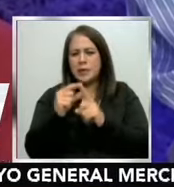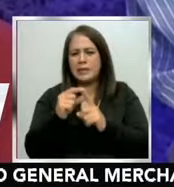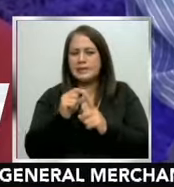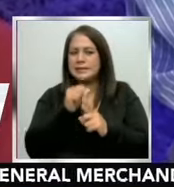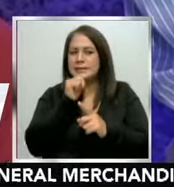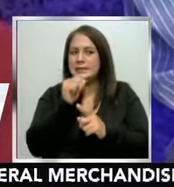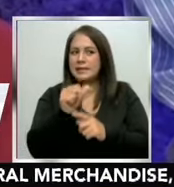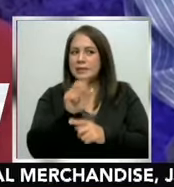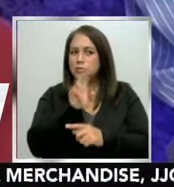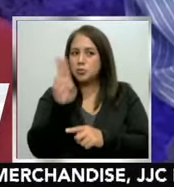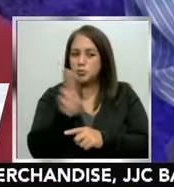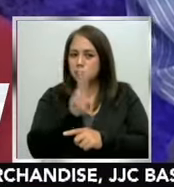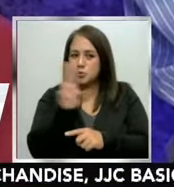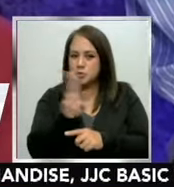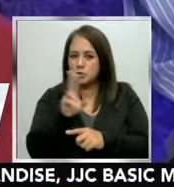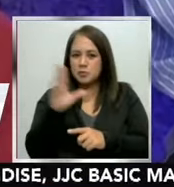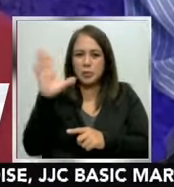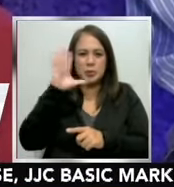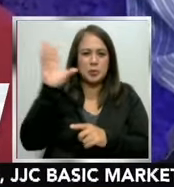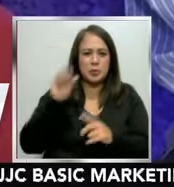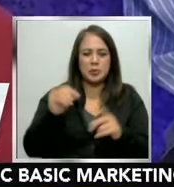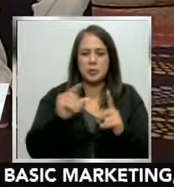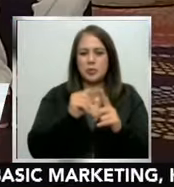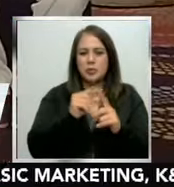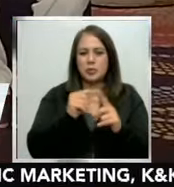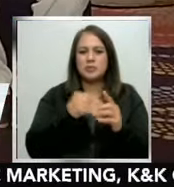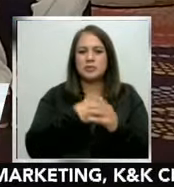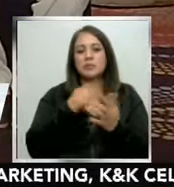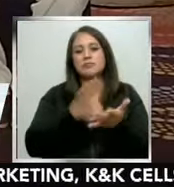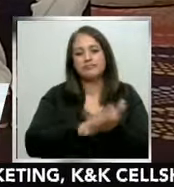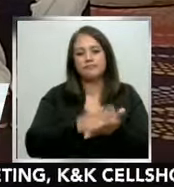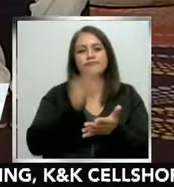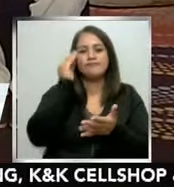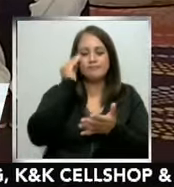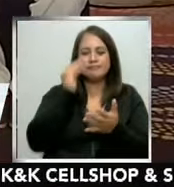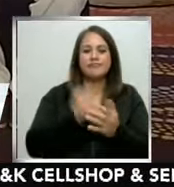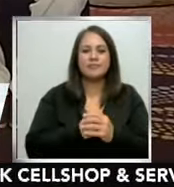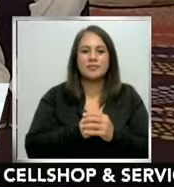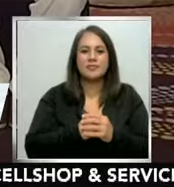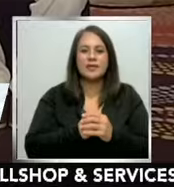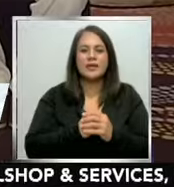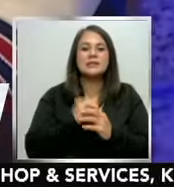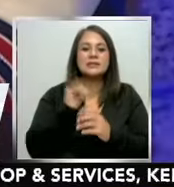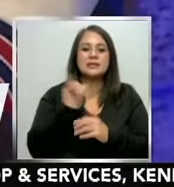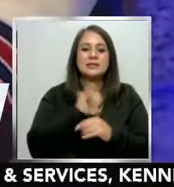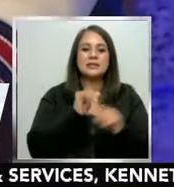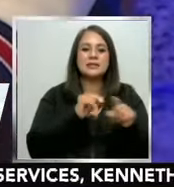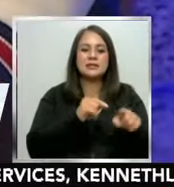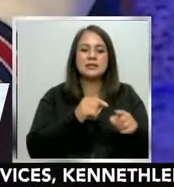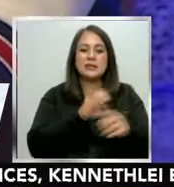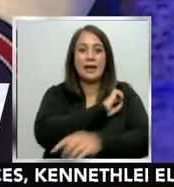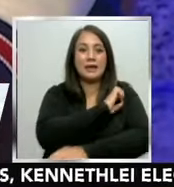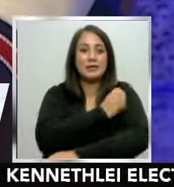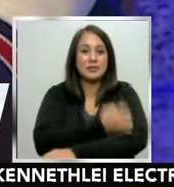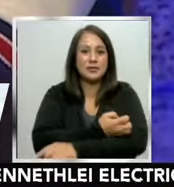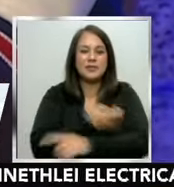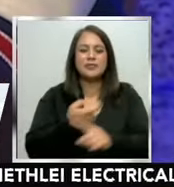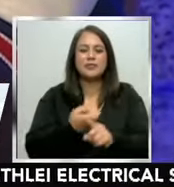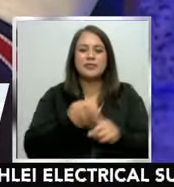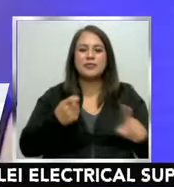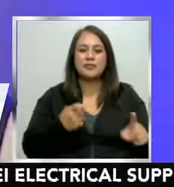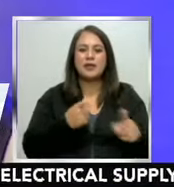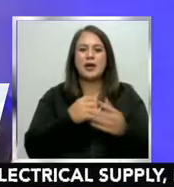mga unique words, kaya doon kami natututo. Siyempre, ang kanilang energy galing daw sa Treasure